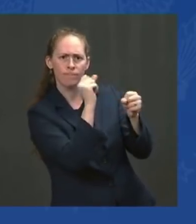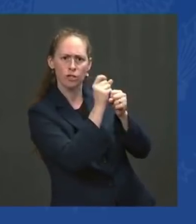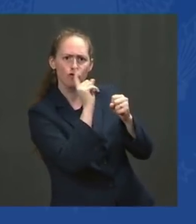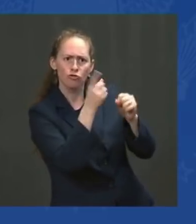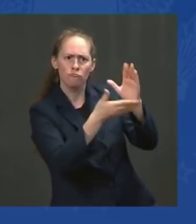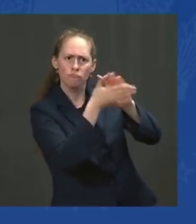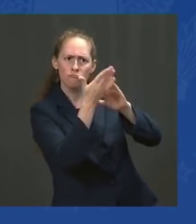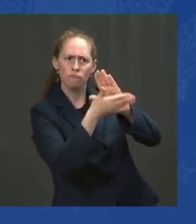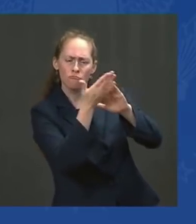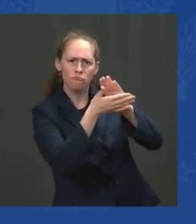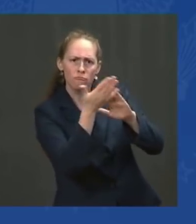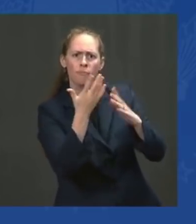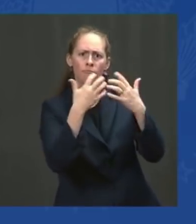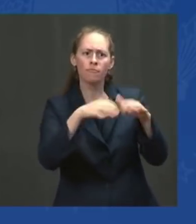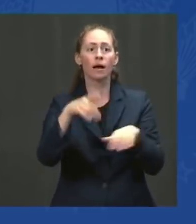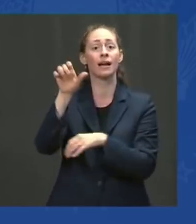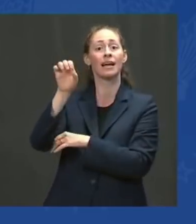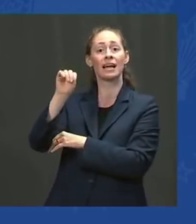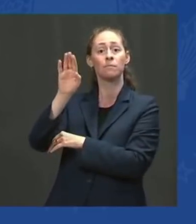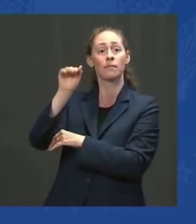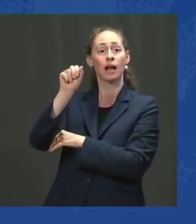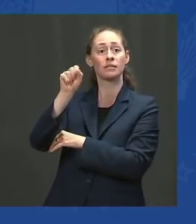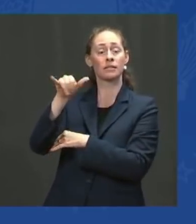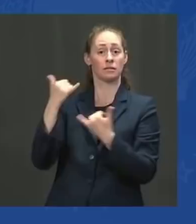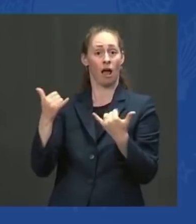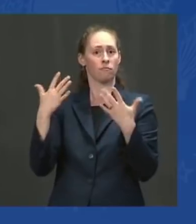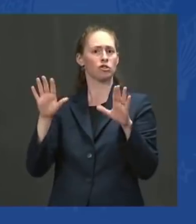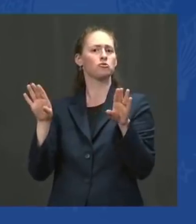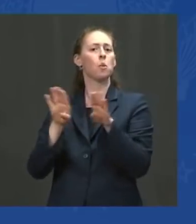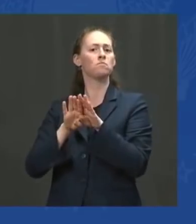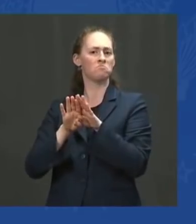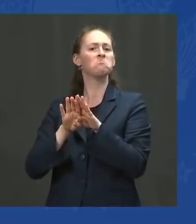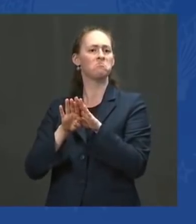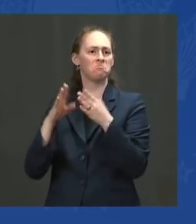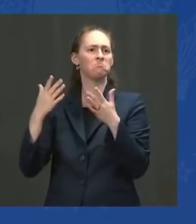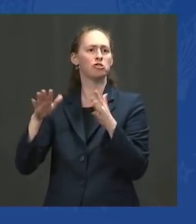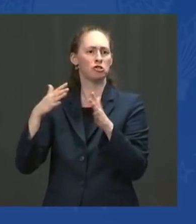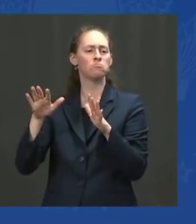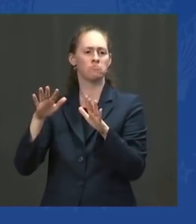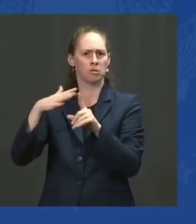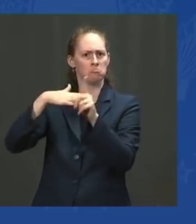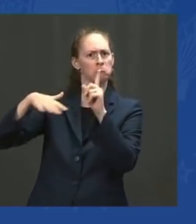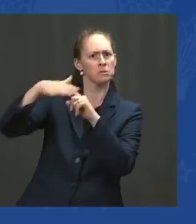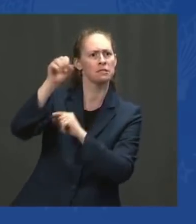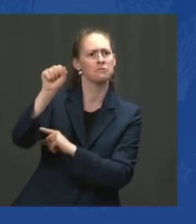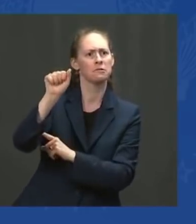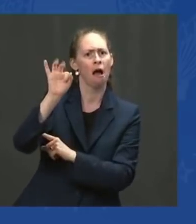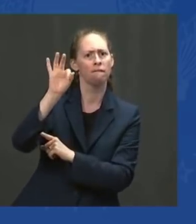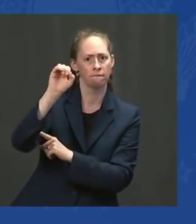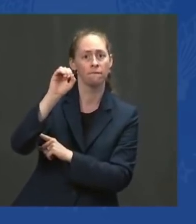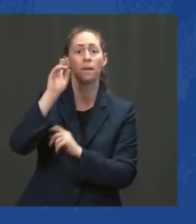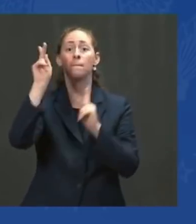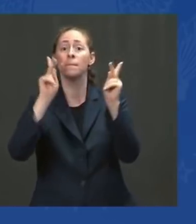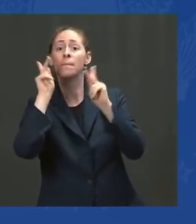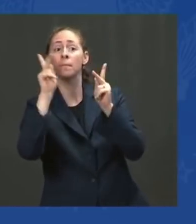时的口舌之快去谴责拜登，我认为也是不符合实际的，也是一种智力上的一种懒惰。